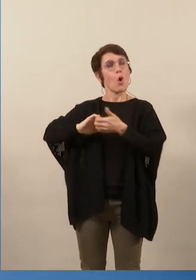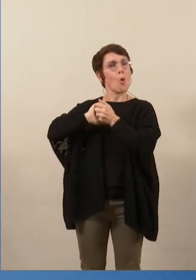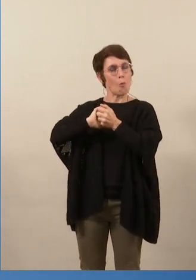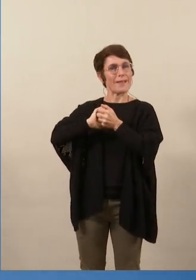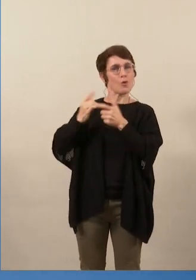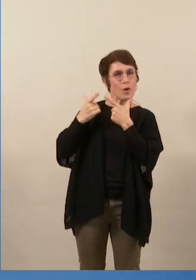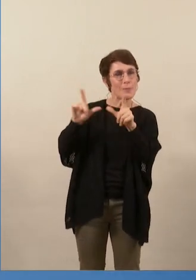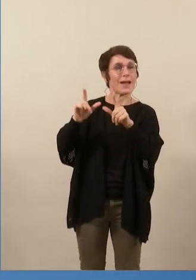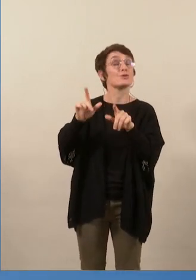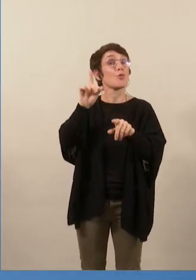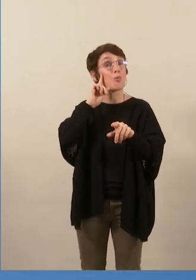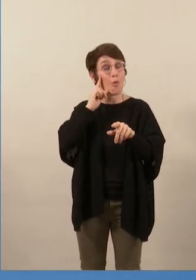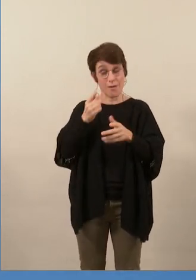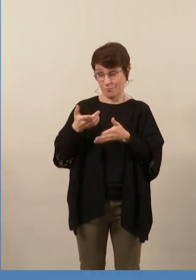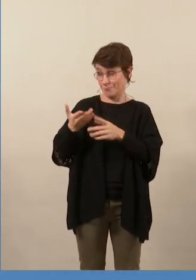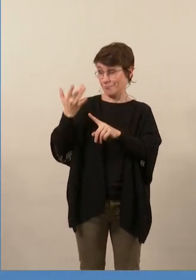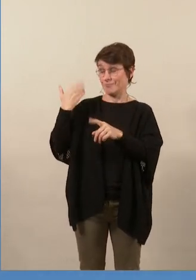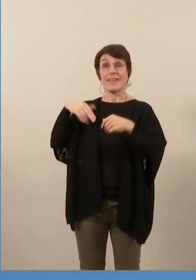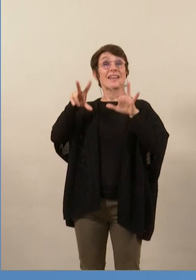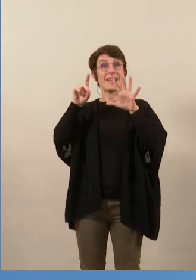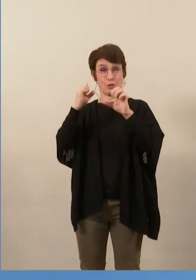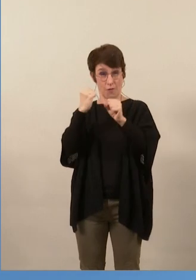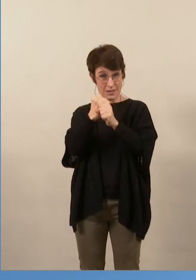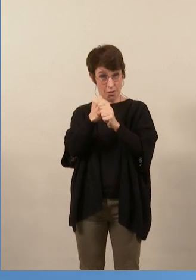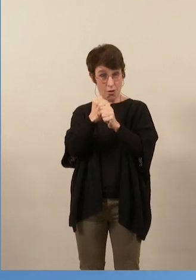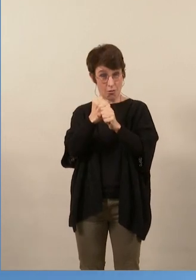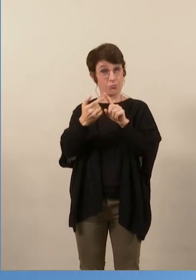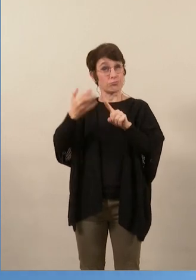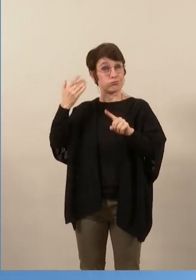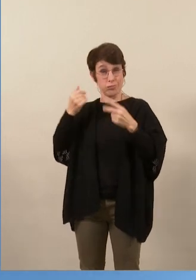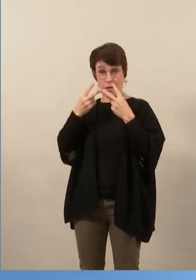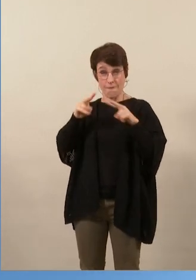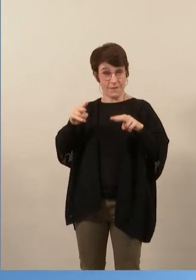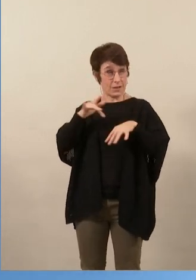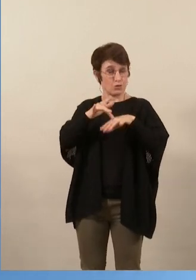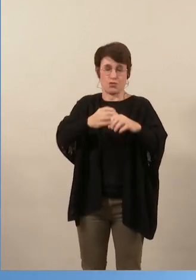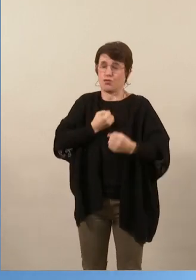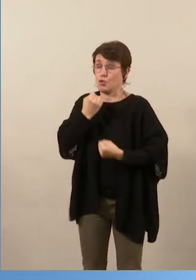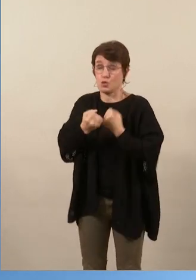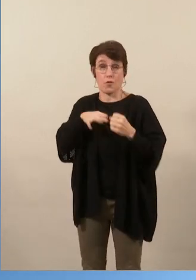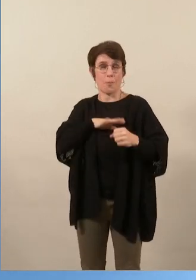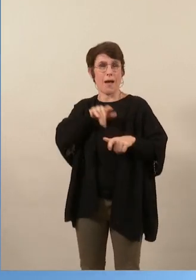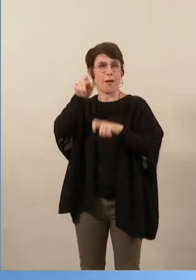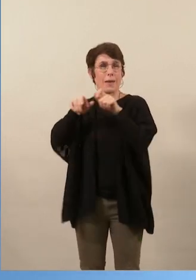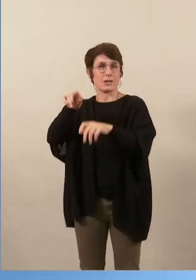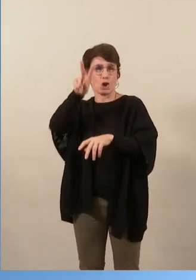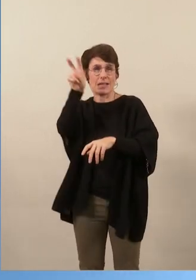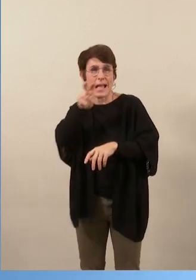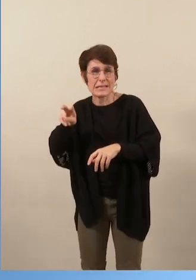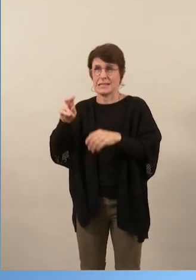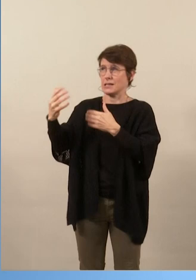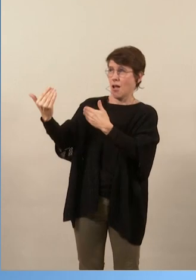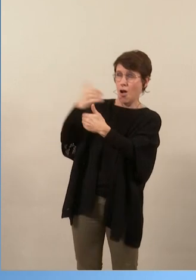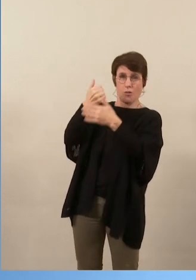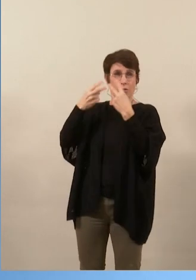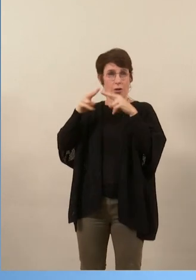il y a 4 80 ans que notre ville a été durement touchée par les représailles nazis les naziis qui était entré dans la ville à la